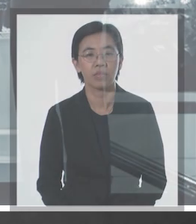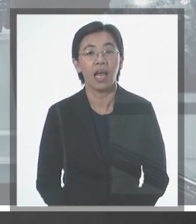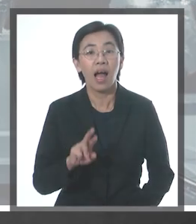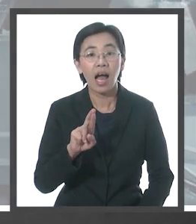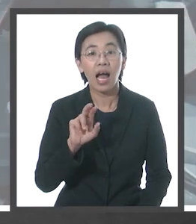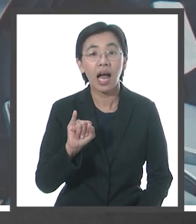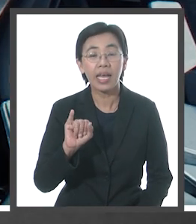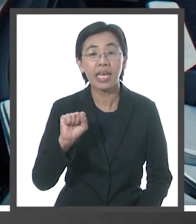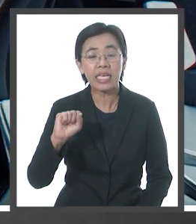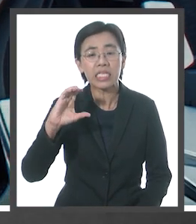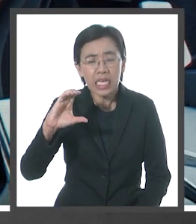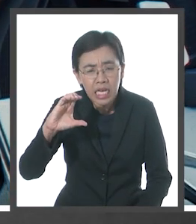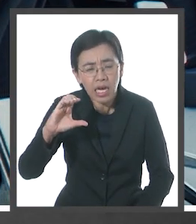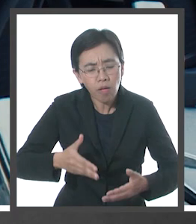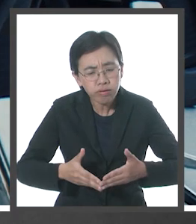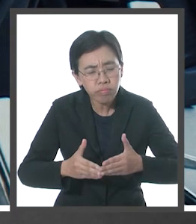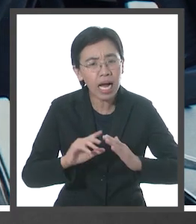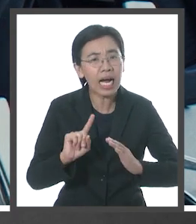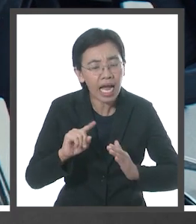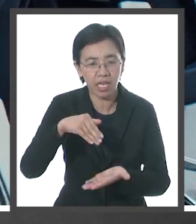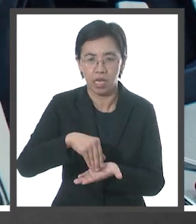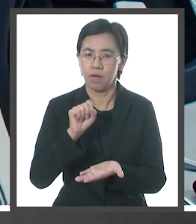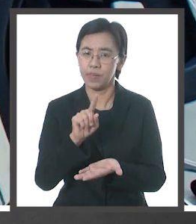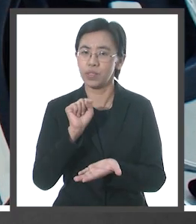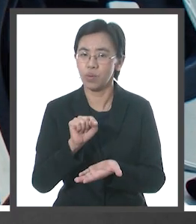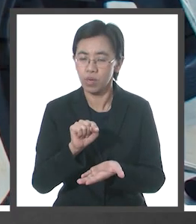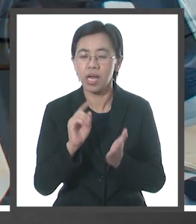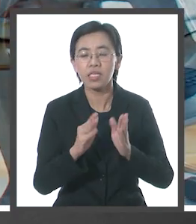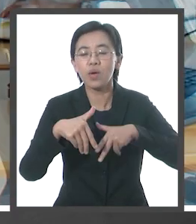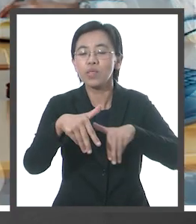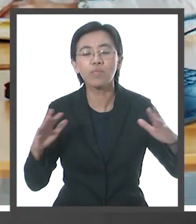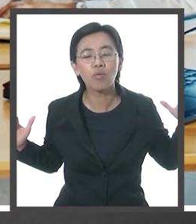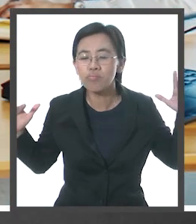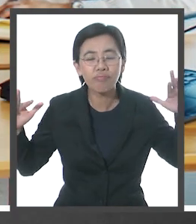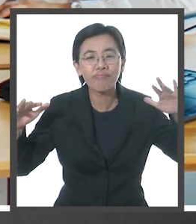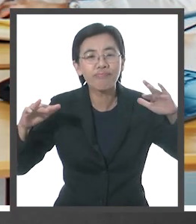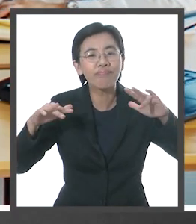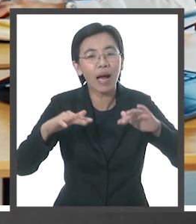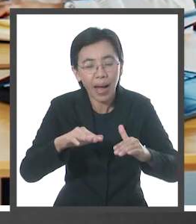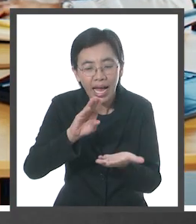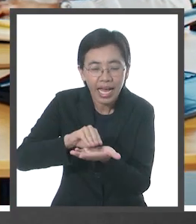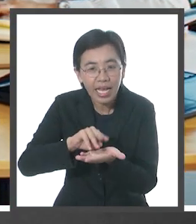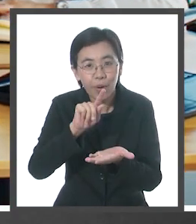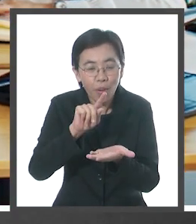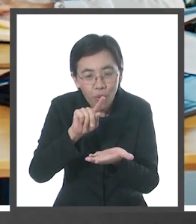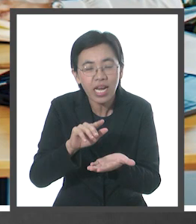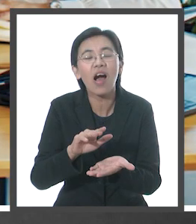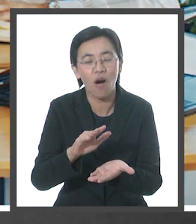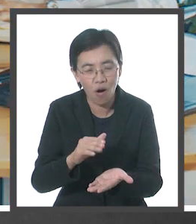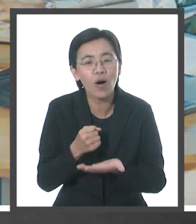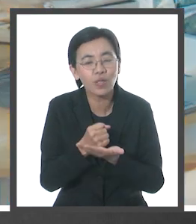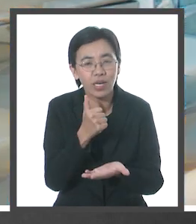ริสเนี่ยเกิดขึ้นเพราะว่าให้เป็นศูนย์ที่มีจุดยืนว่าทุกคนสามารถจะเข้ามาหาขอข้อมูลเราเข้าไปช่วย